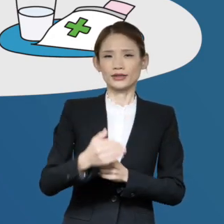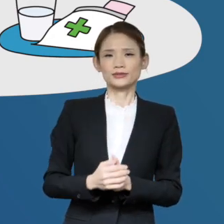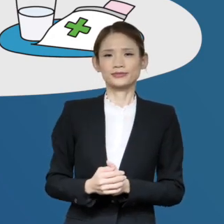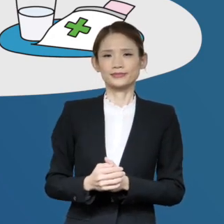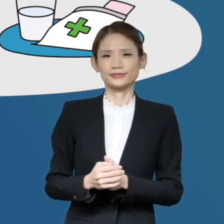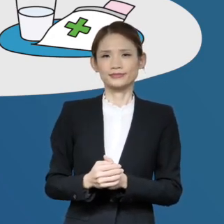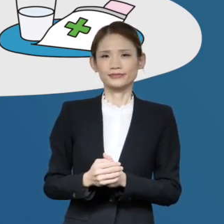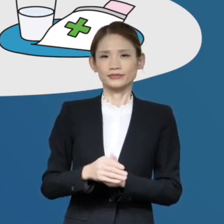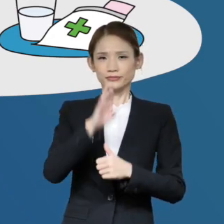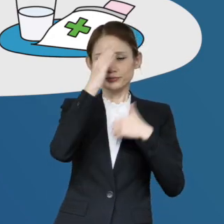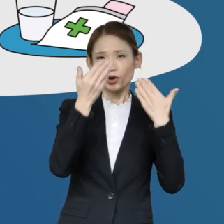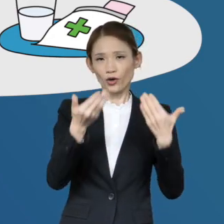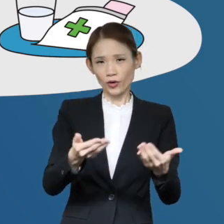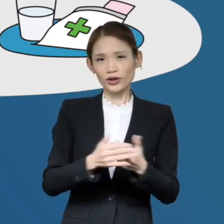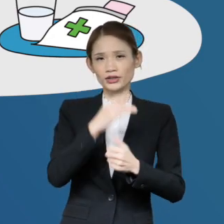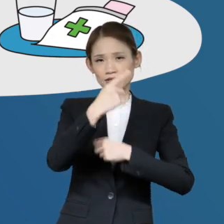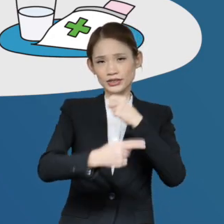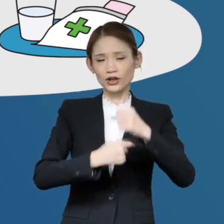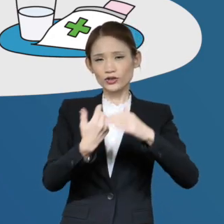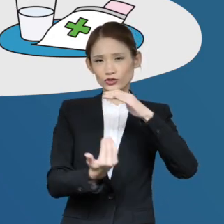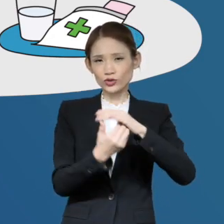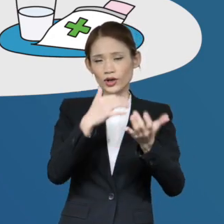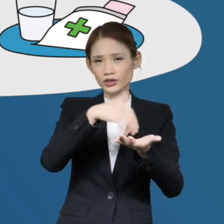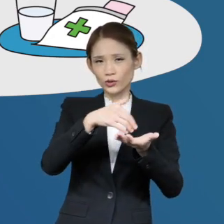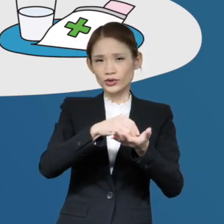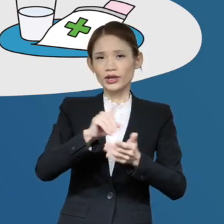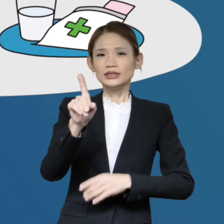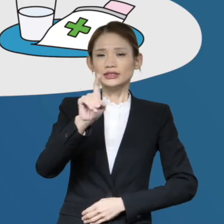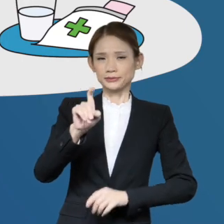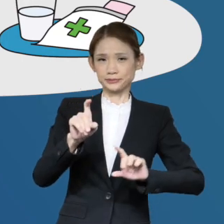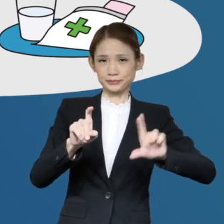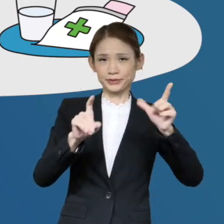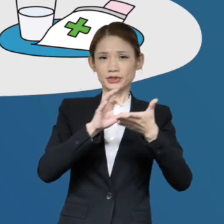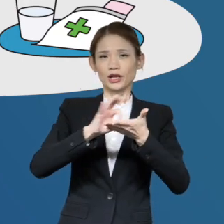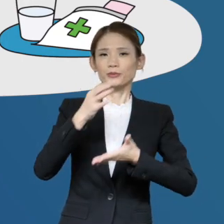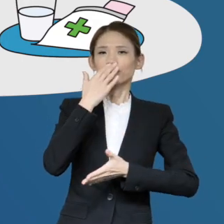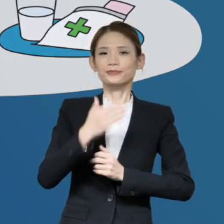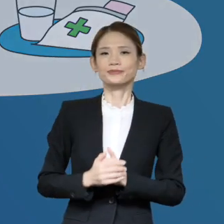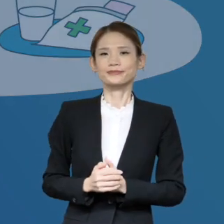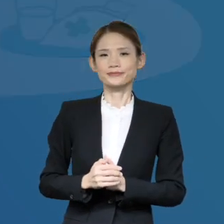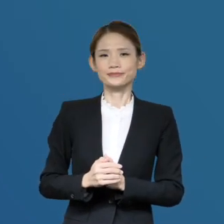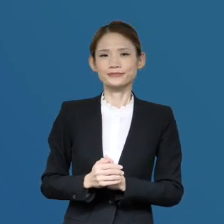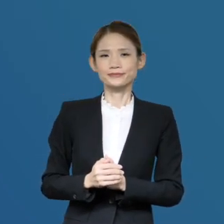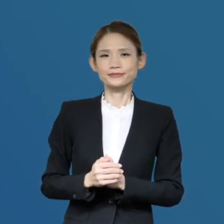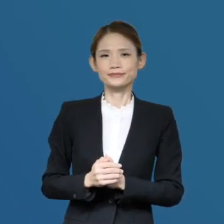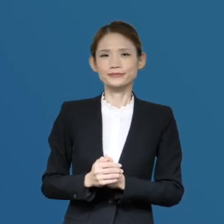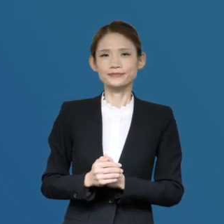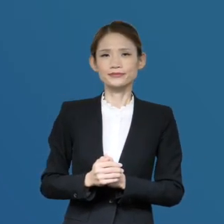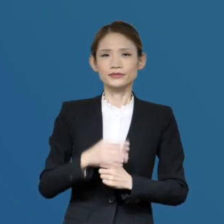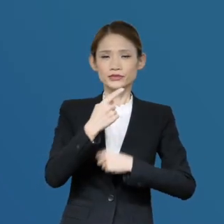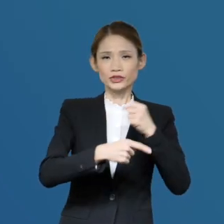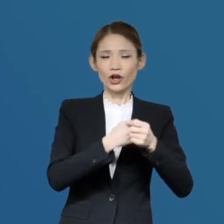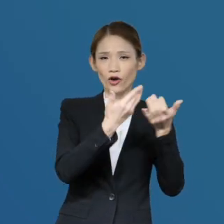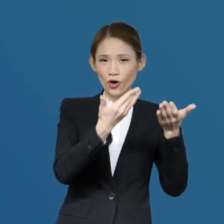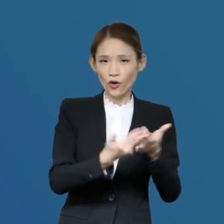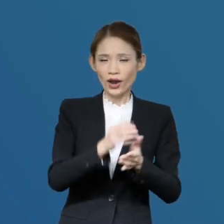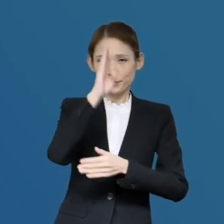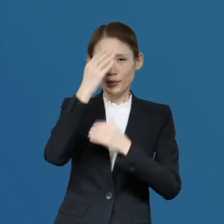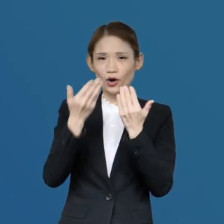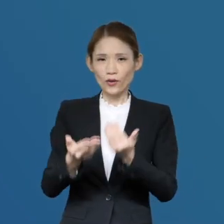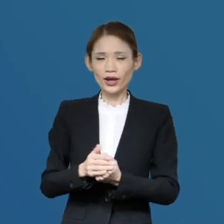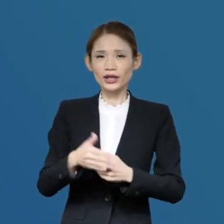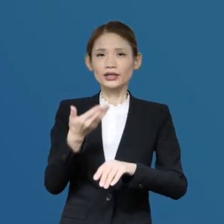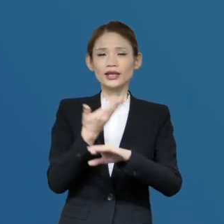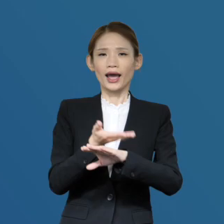있습니다. 병가는 1년에 최대 10일까지 쓸 수 있습니다. 연가와 병가